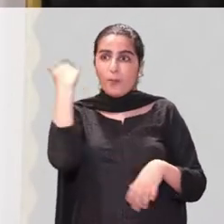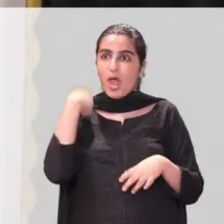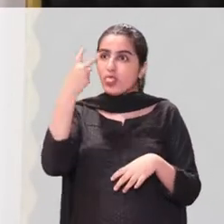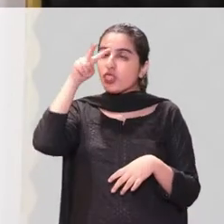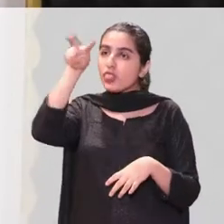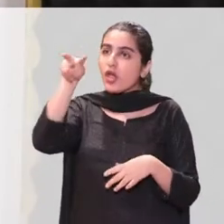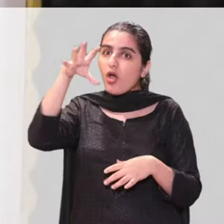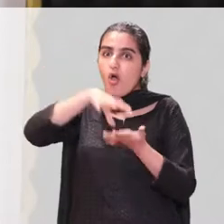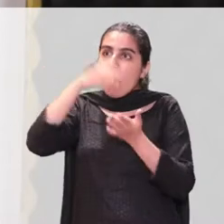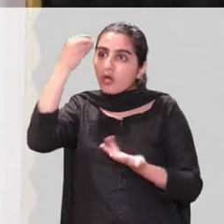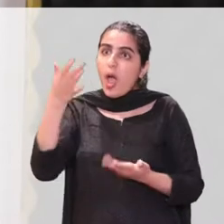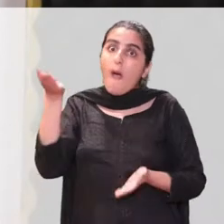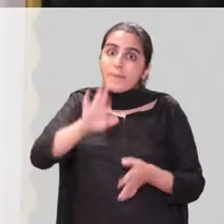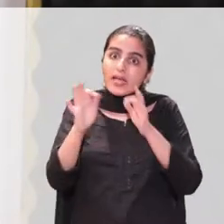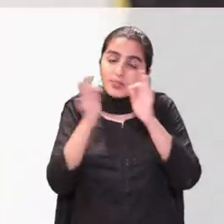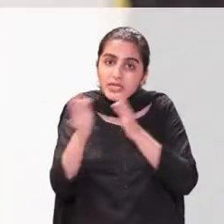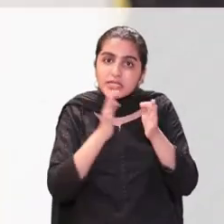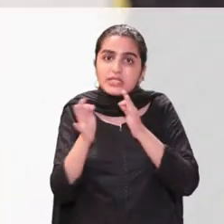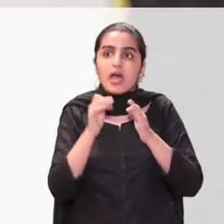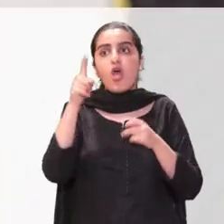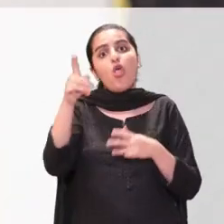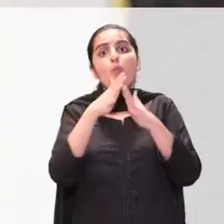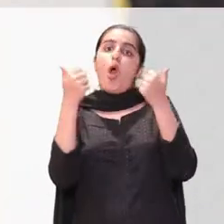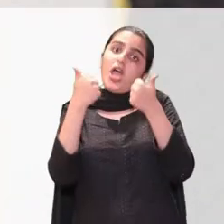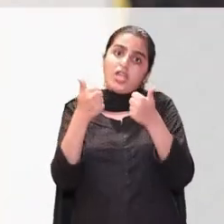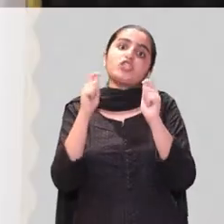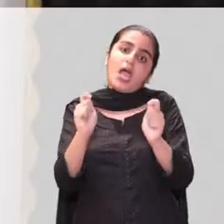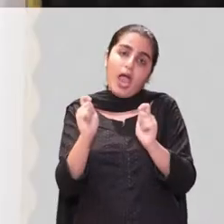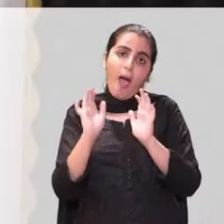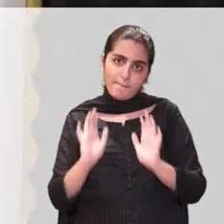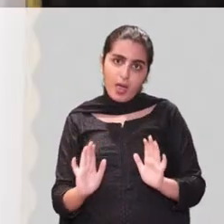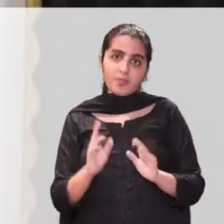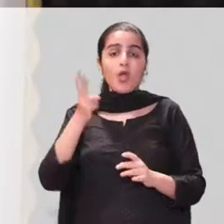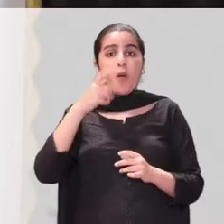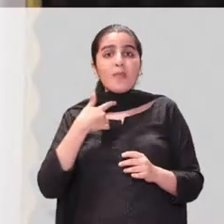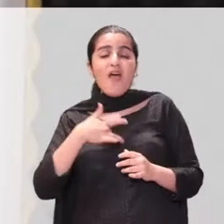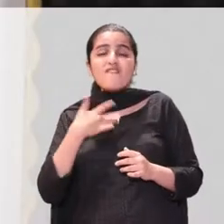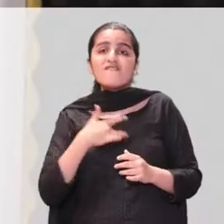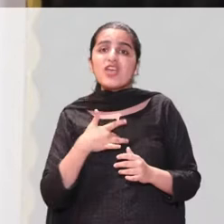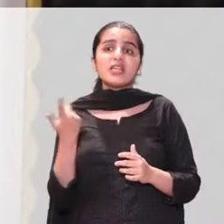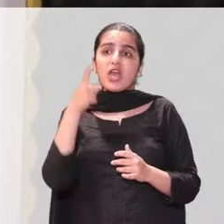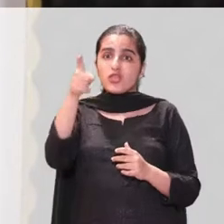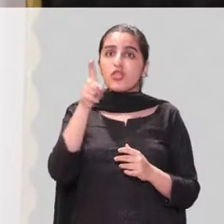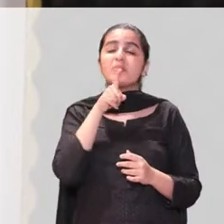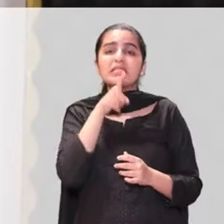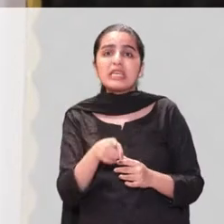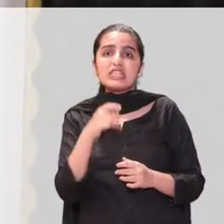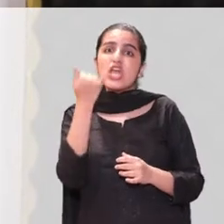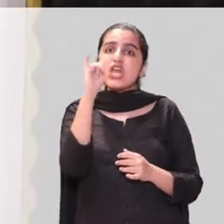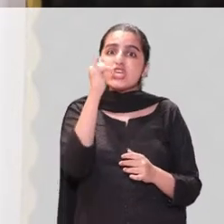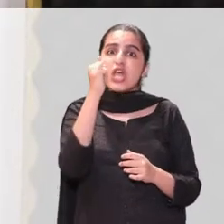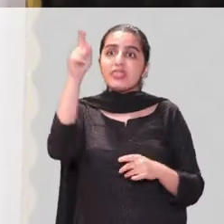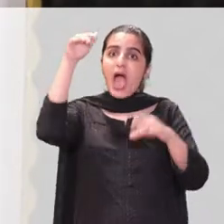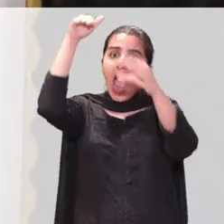एक्सपीरियंस किया उसको फिर अपनी लाइफ का प्रश्न भी बनाया एन यू आर डूइंग ए गुड जॉब जॉब पार्ट ऑब्जर्व्स फैसियल के ना चली भी